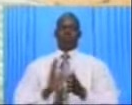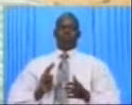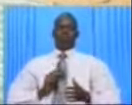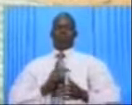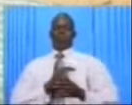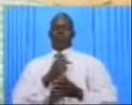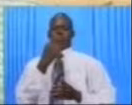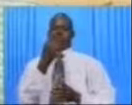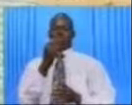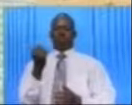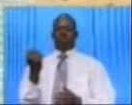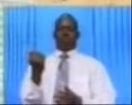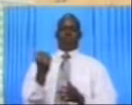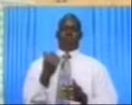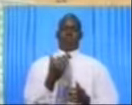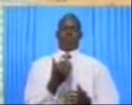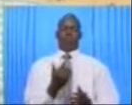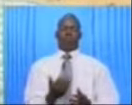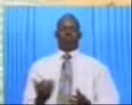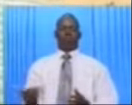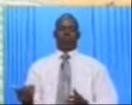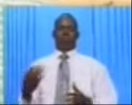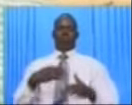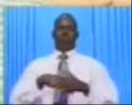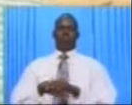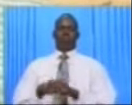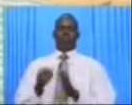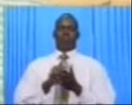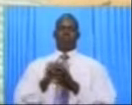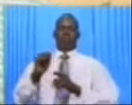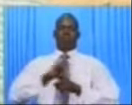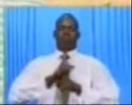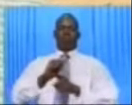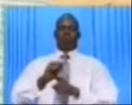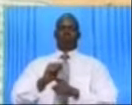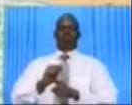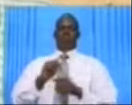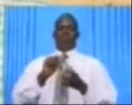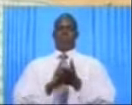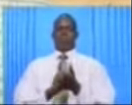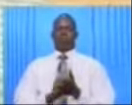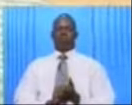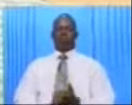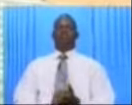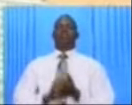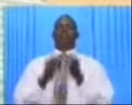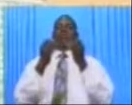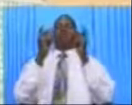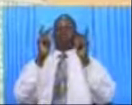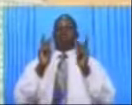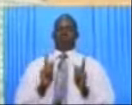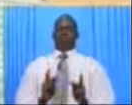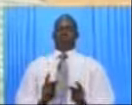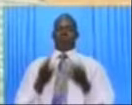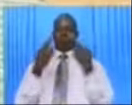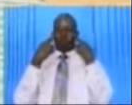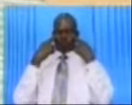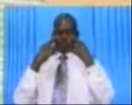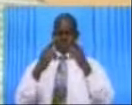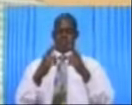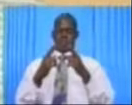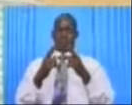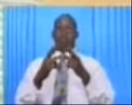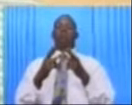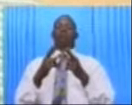aspect, donc dans cet aspect de l'agriculture, c'est quand même que des gens qui vont regarder l'agriculture désormais